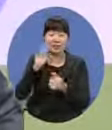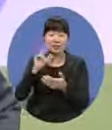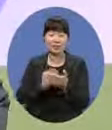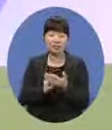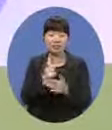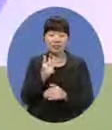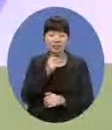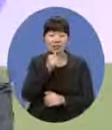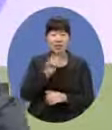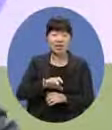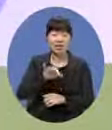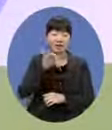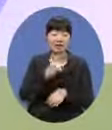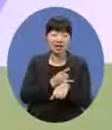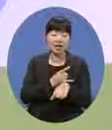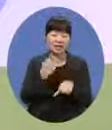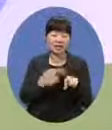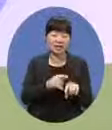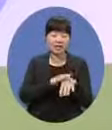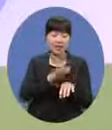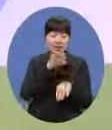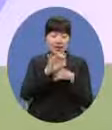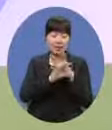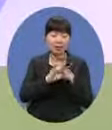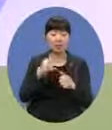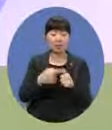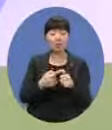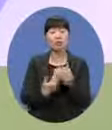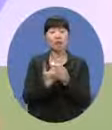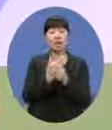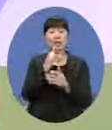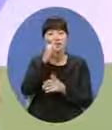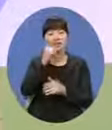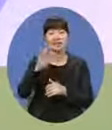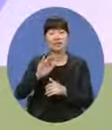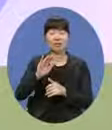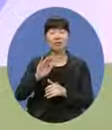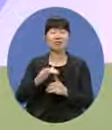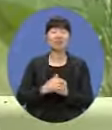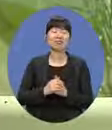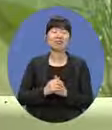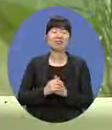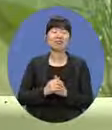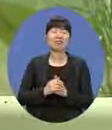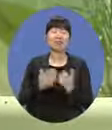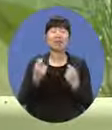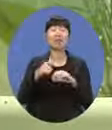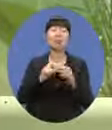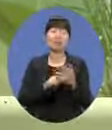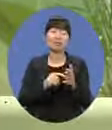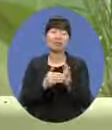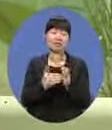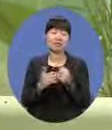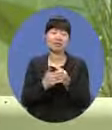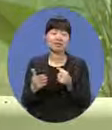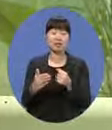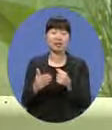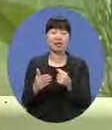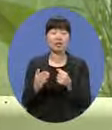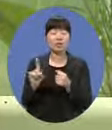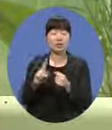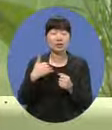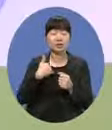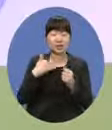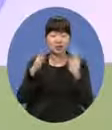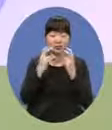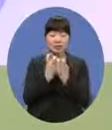많으면 처음에 이제 하다 잘 안 되면 그때 뭐 욕도 나오고 하지만 어쨌거나 저는 그런 마음이었어요 그 그게 어떻게 보면